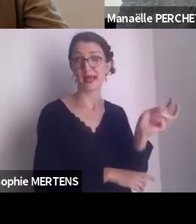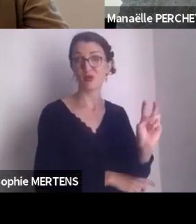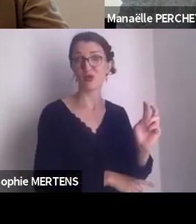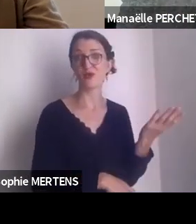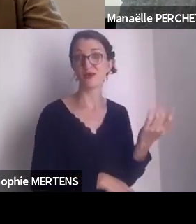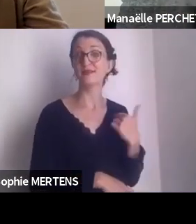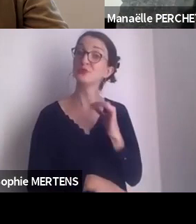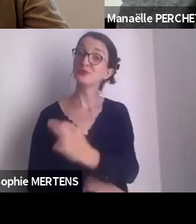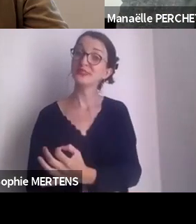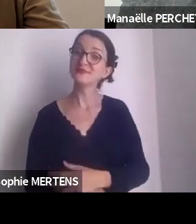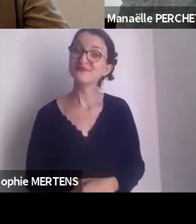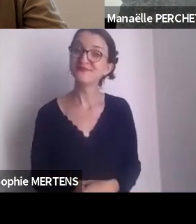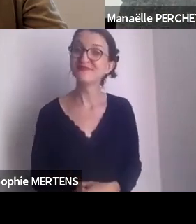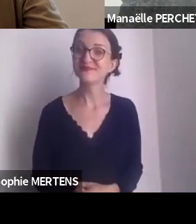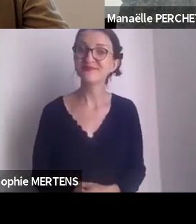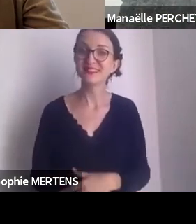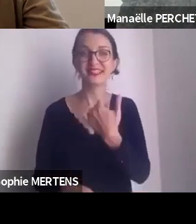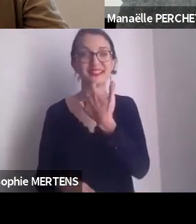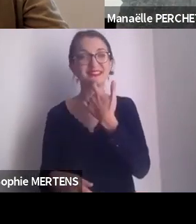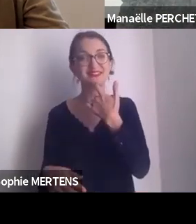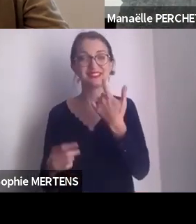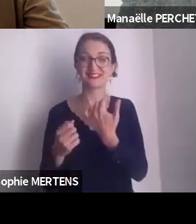nous, on a créé des produits un peu plus